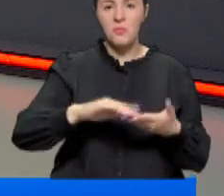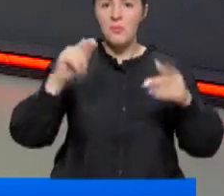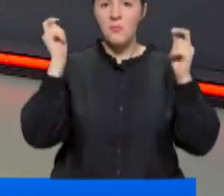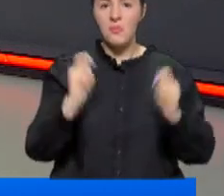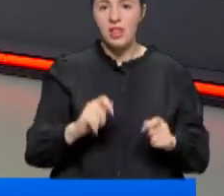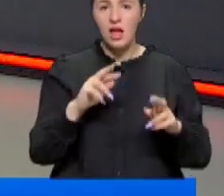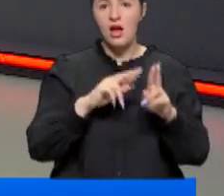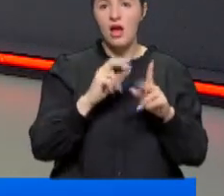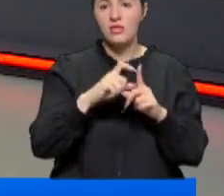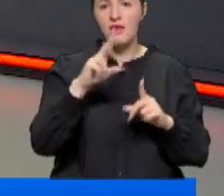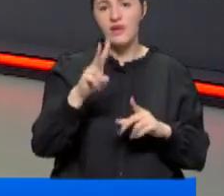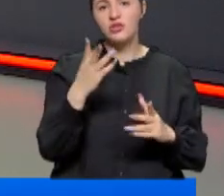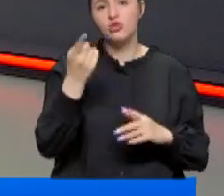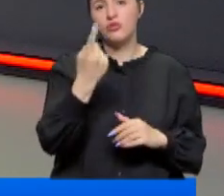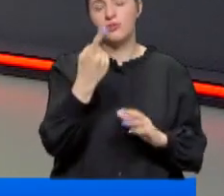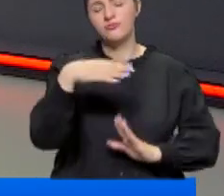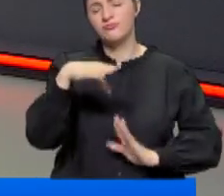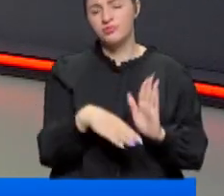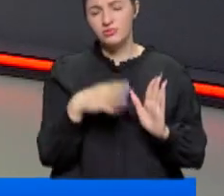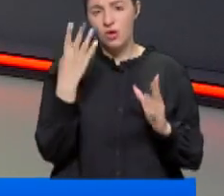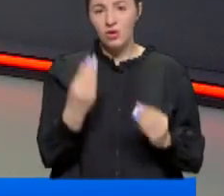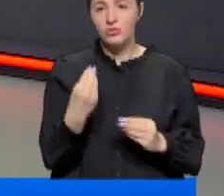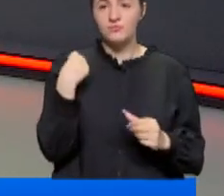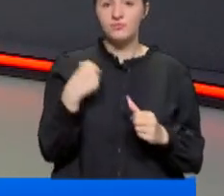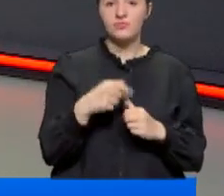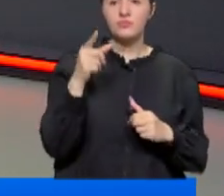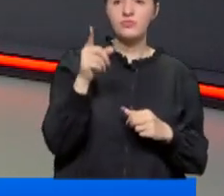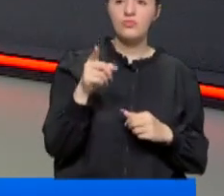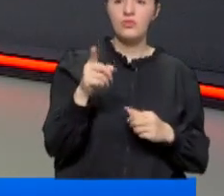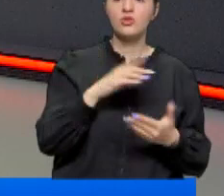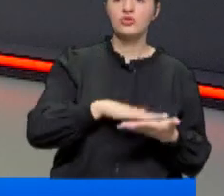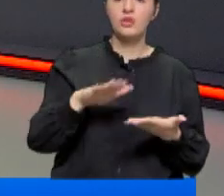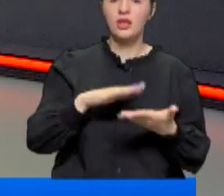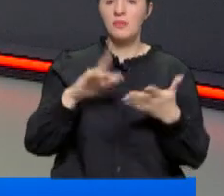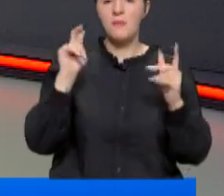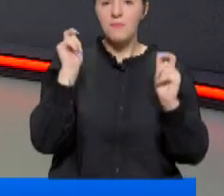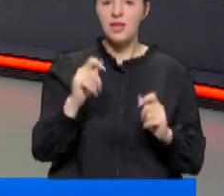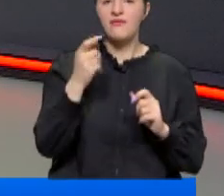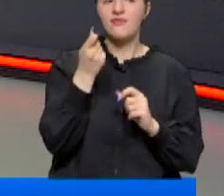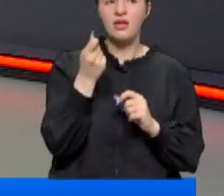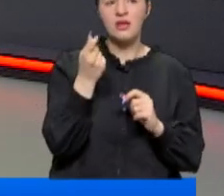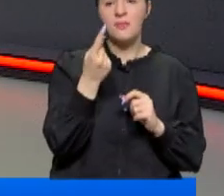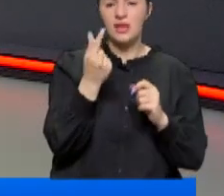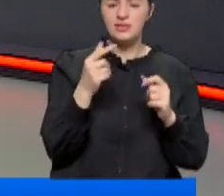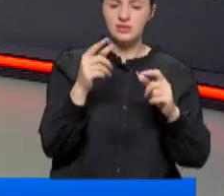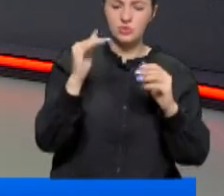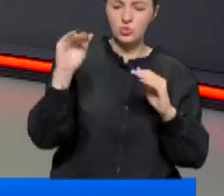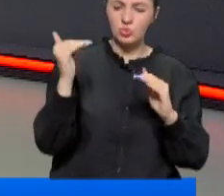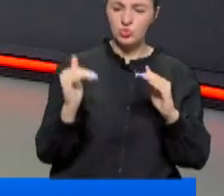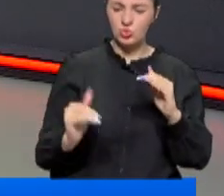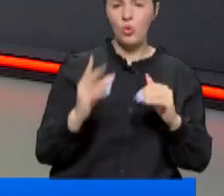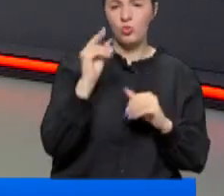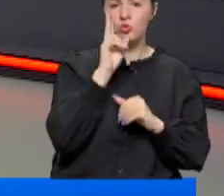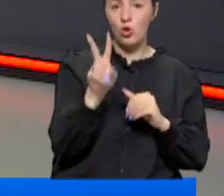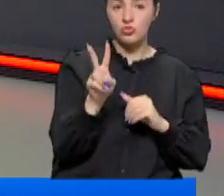yapıldı KDV de işte yüzde bire çekildiğinde yeniden o düzenleme yapıldığında fiyatların gevşediğini